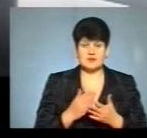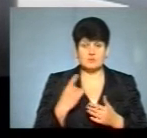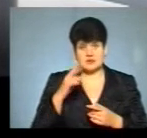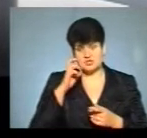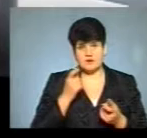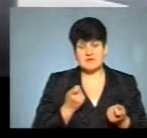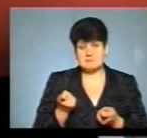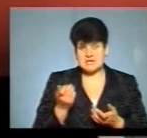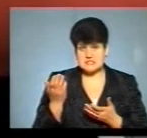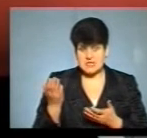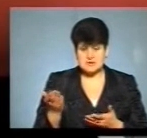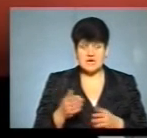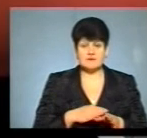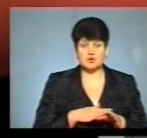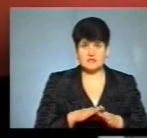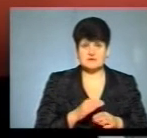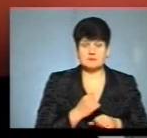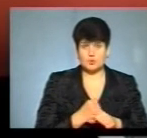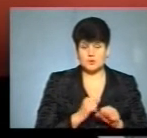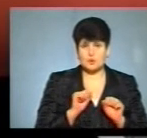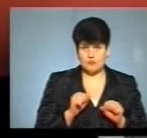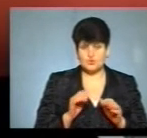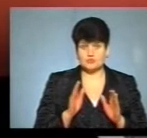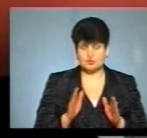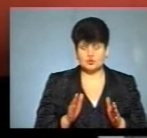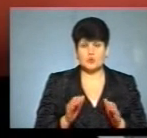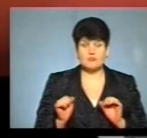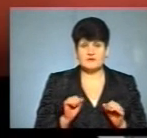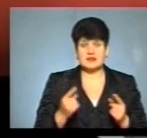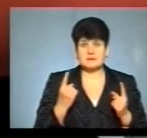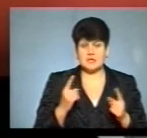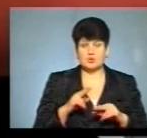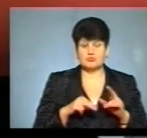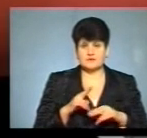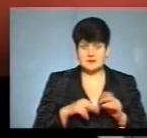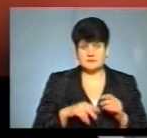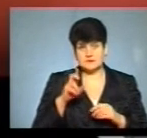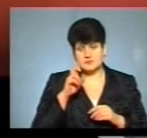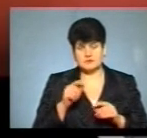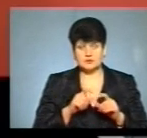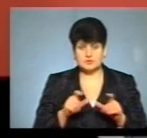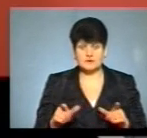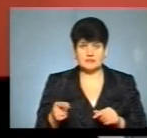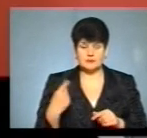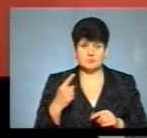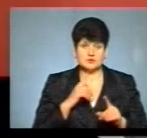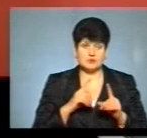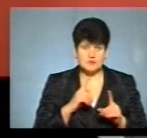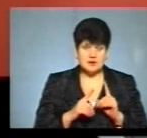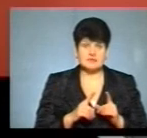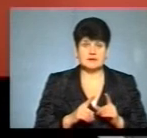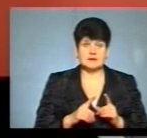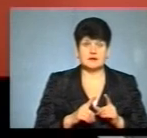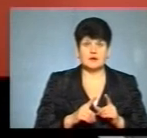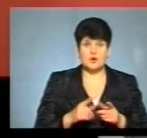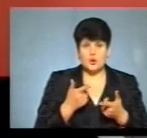державна адміністрація, але виконавцями робіт може бути як управління капітального будівництва, так і комунальна установа Тернопільської обласної ради. Тобто оголошувати і грати